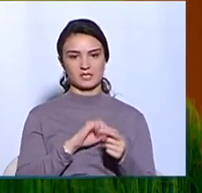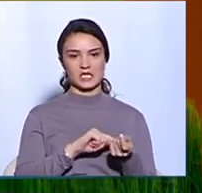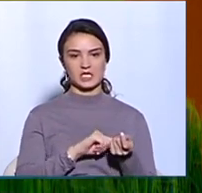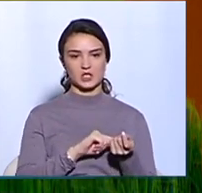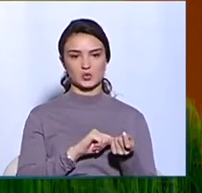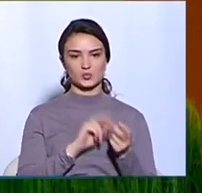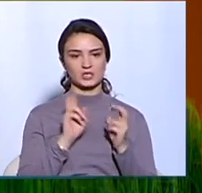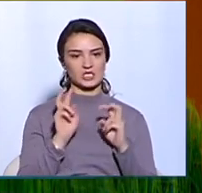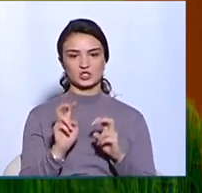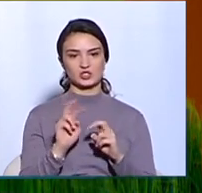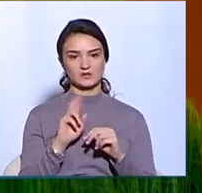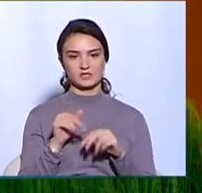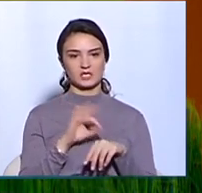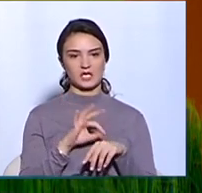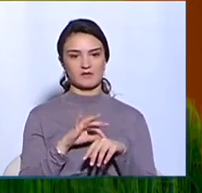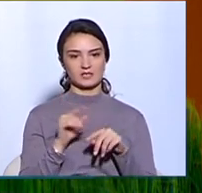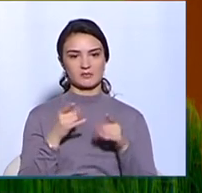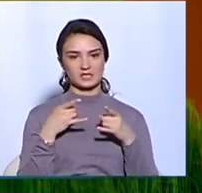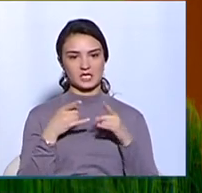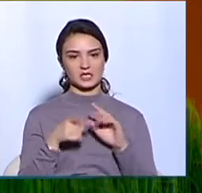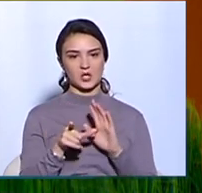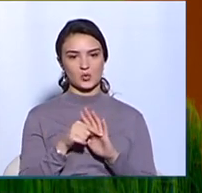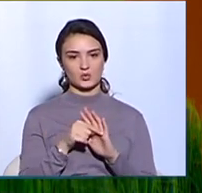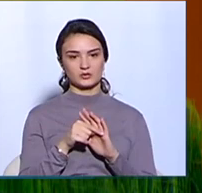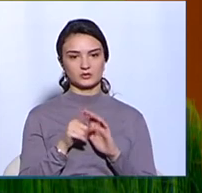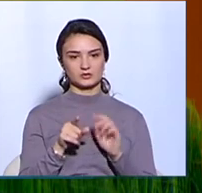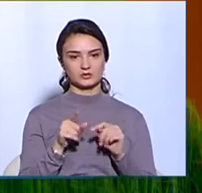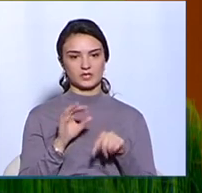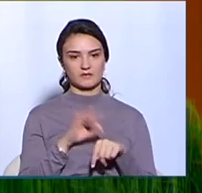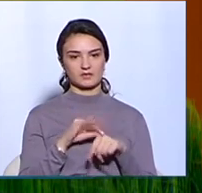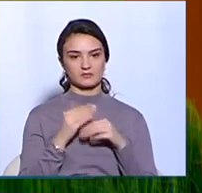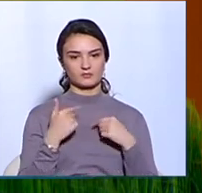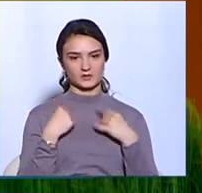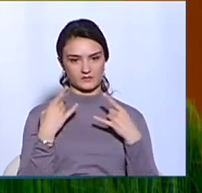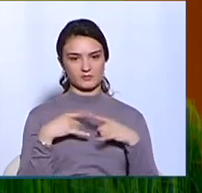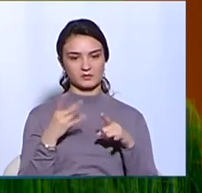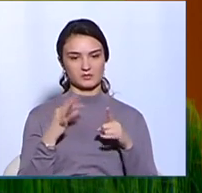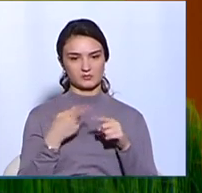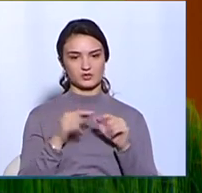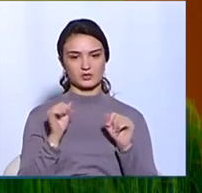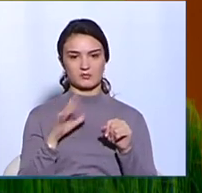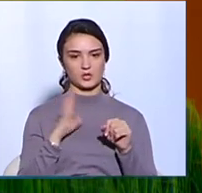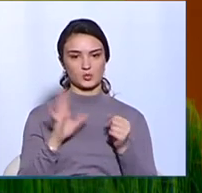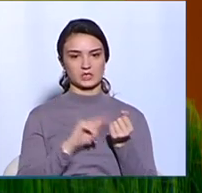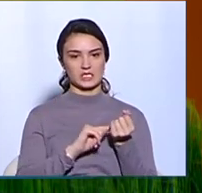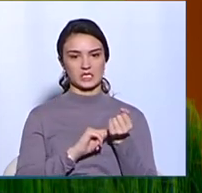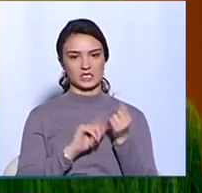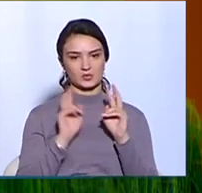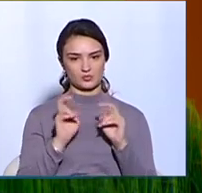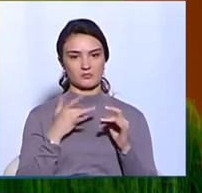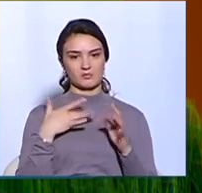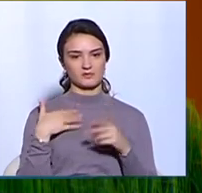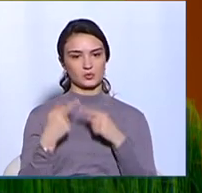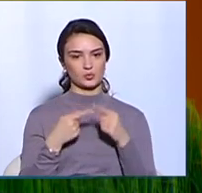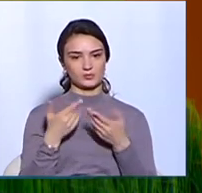გენეტიკური არას ნიშნავს და დაავადება თან დაყოლილი, ანუ დაავადება, რომლითაც დავიბადეთ, მაგრამ შეიძლება არ იყოს გენეტიკური, ანუ